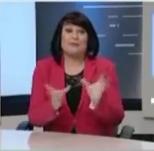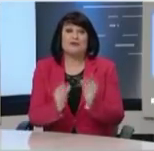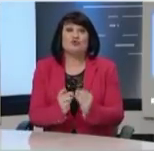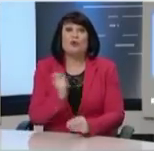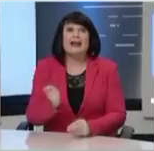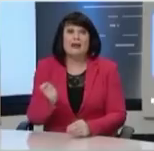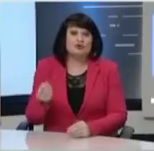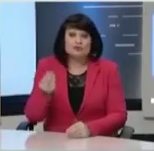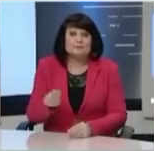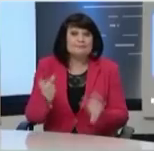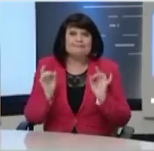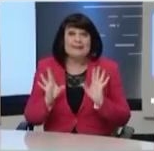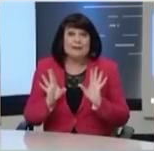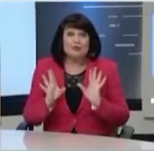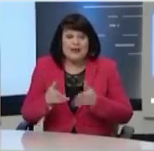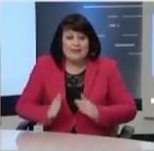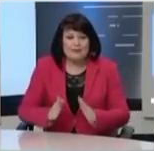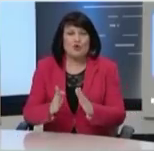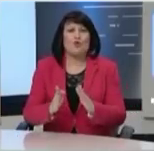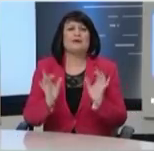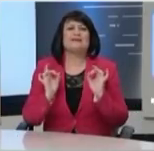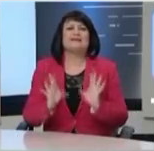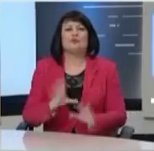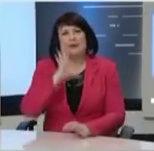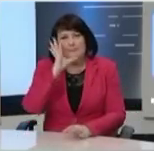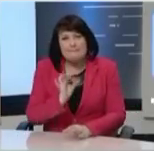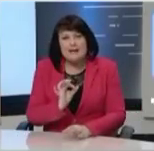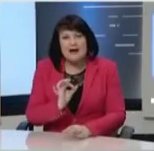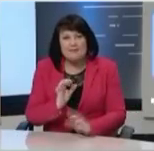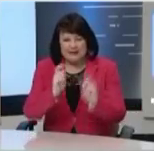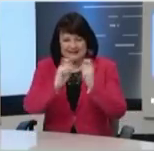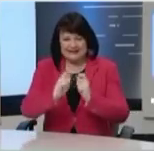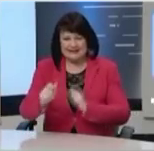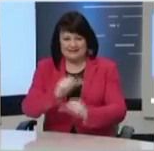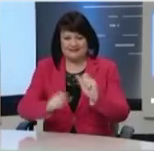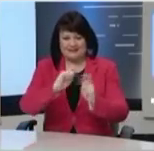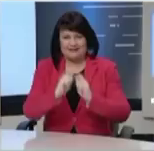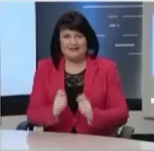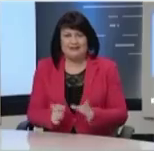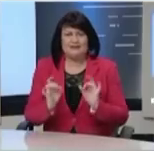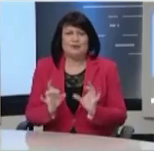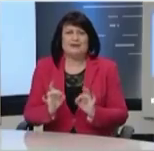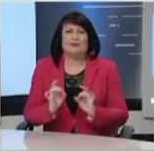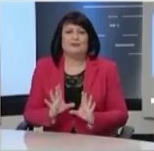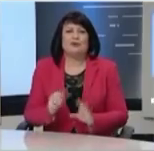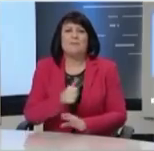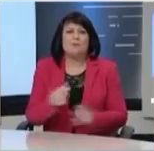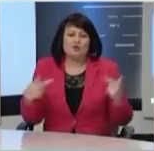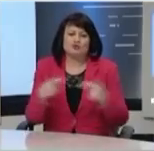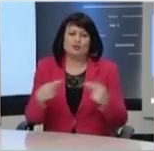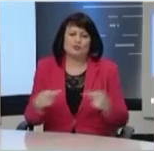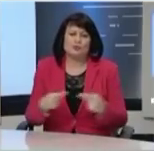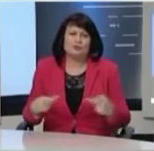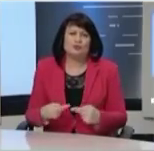χρέος, αλλά δεν είχατε προχωρήσει και σε καμία ουσιαστική διαρθρωτική μεταρρύθμιση, μόνο περικοπές που κι